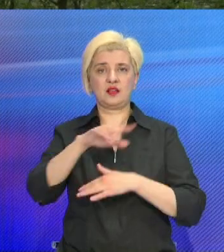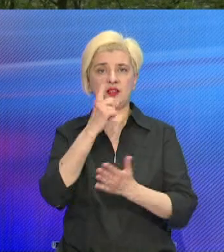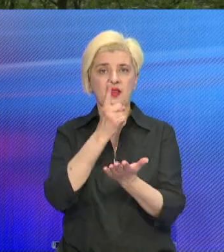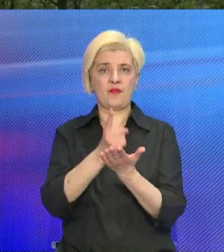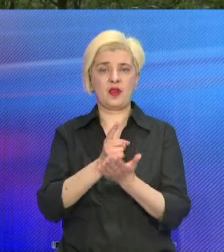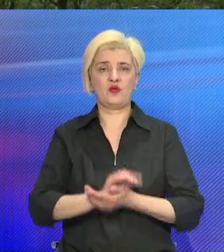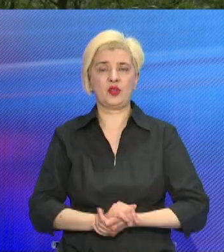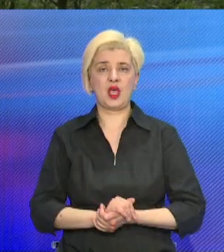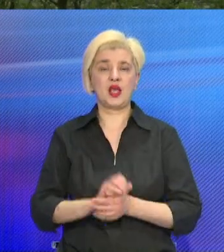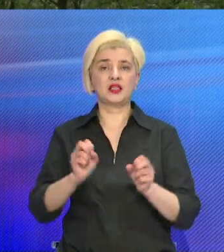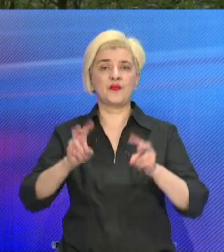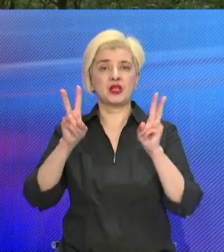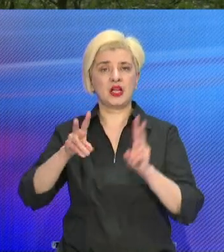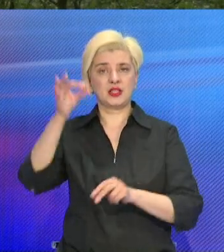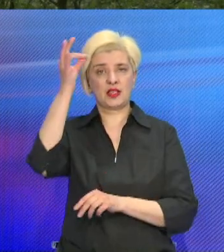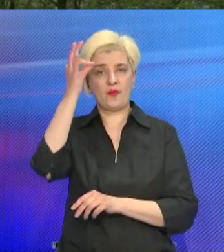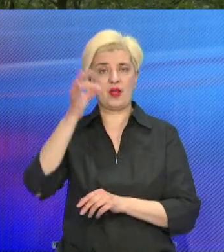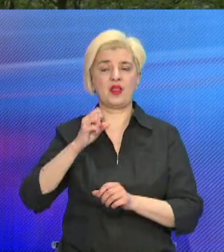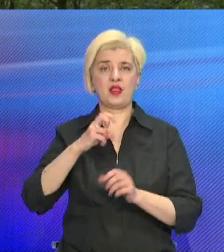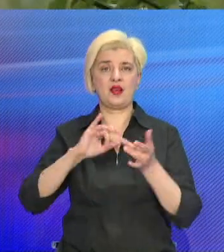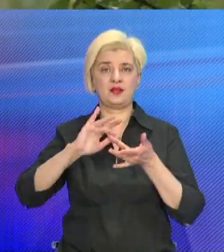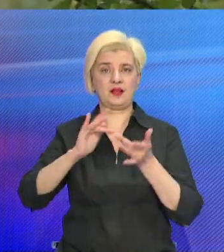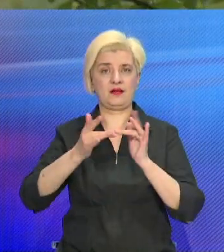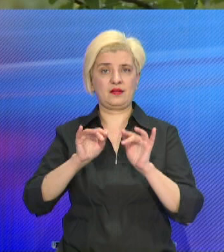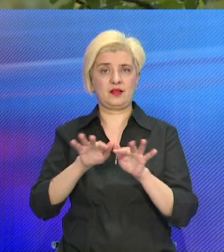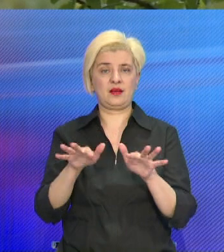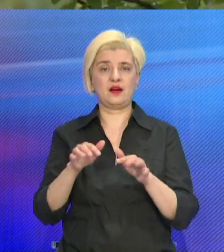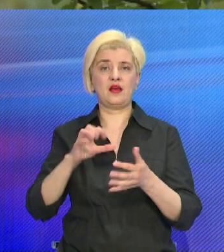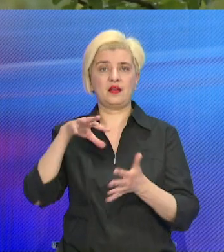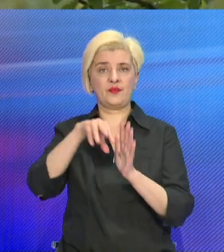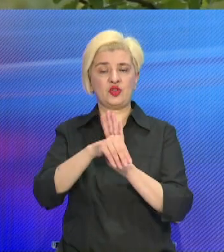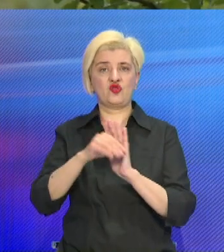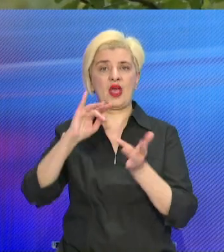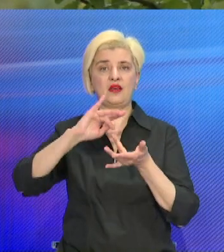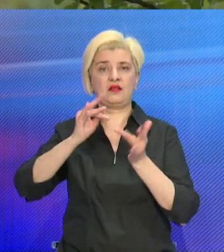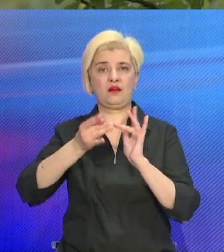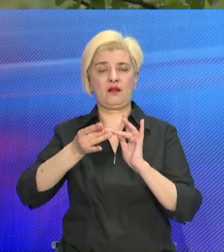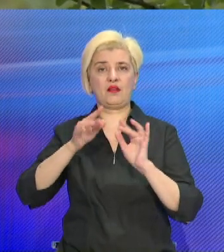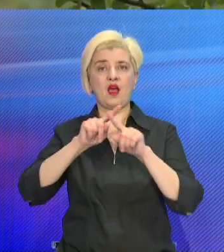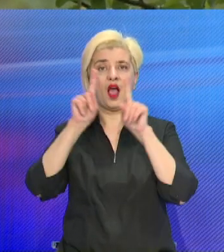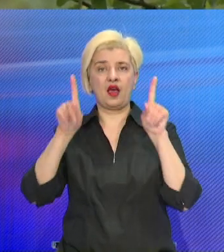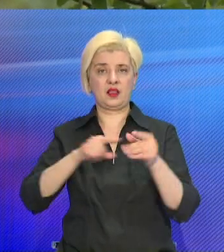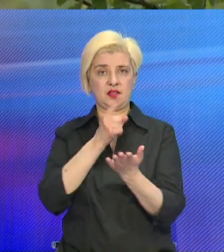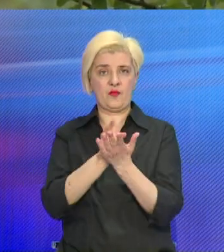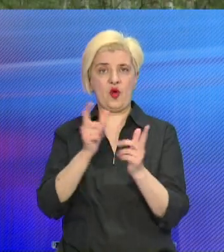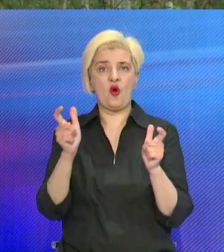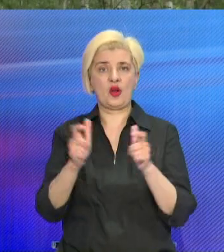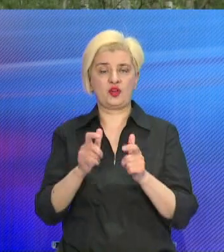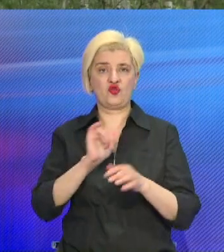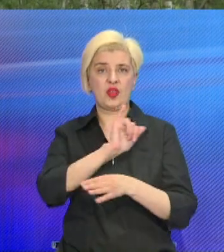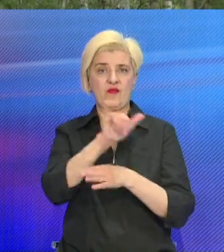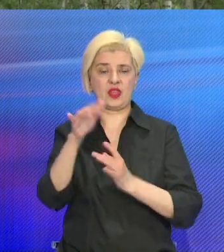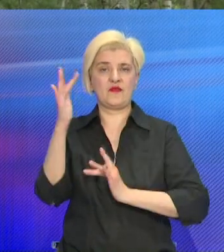заборонено. Специалисты нагадываются, на сайте Министерства размещена интерактивная карта заборонов и обмежеваний на наведывание